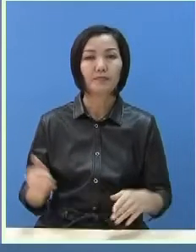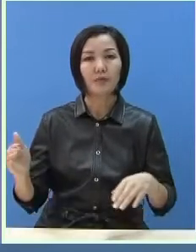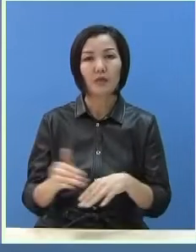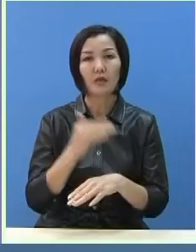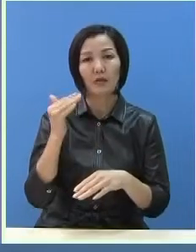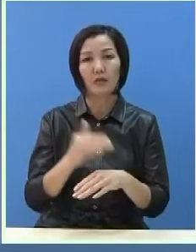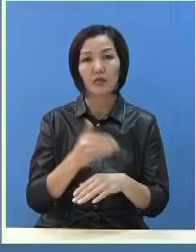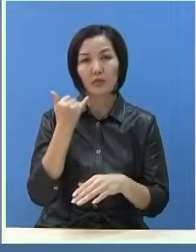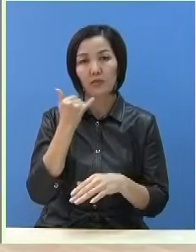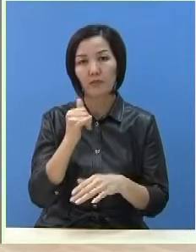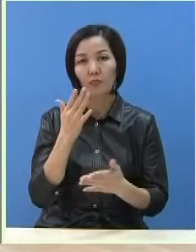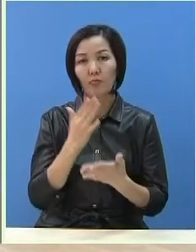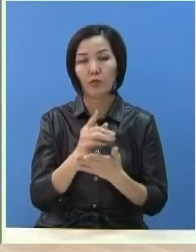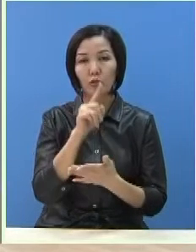сізде.